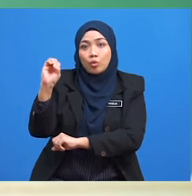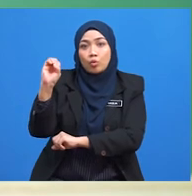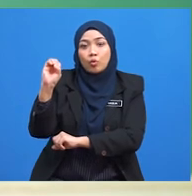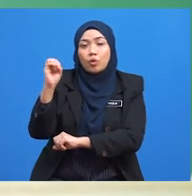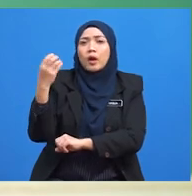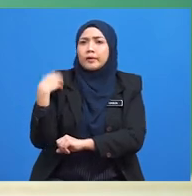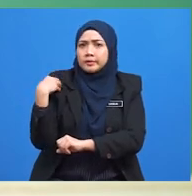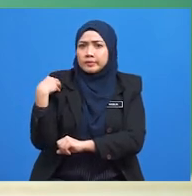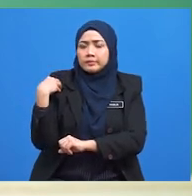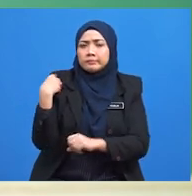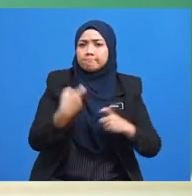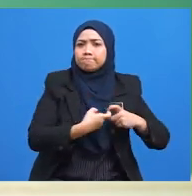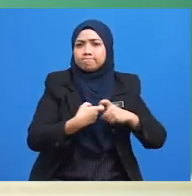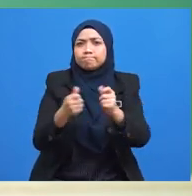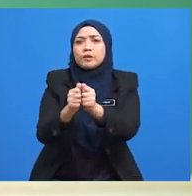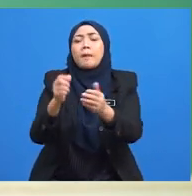apa?